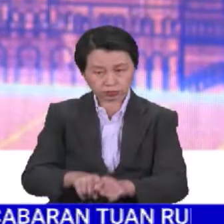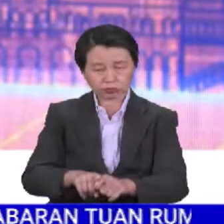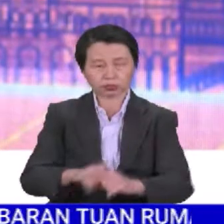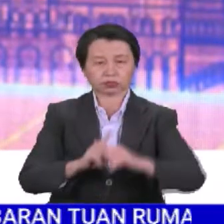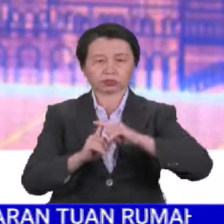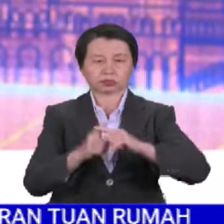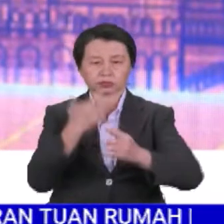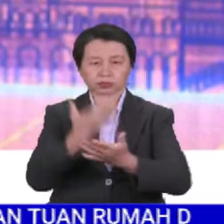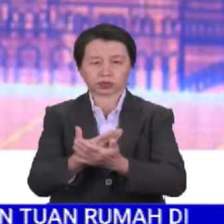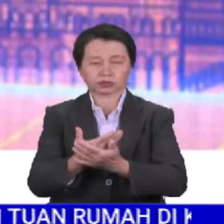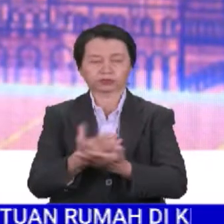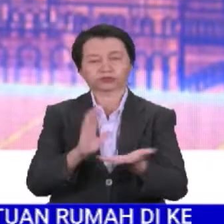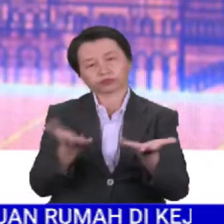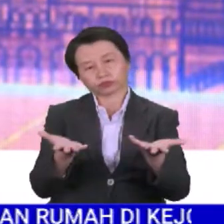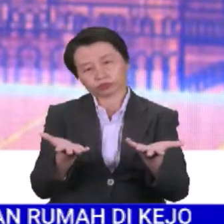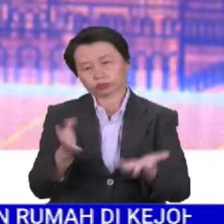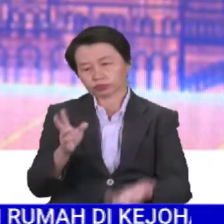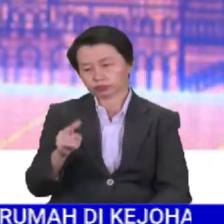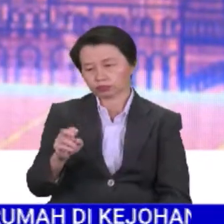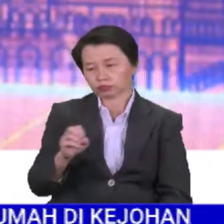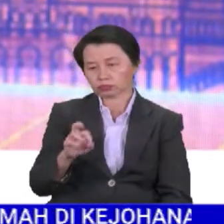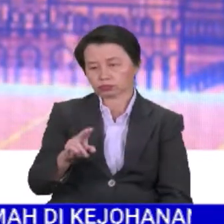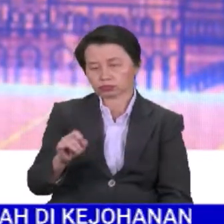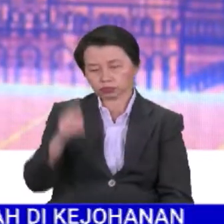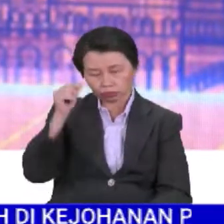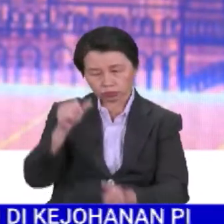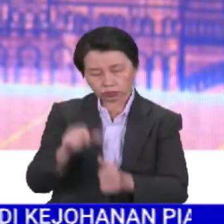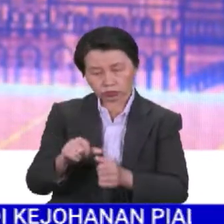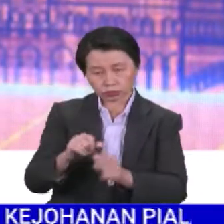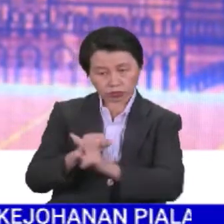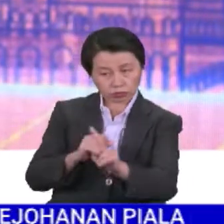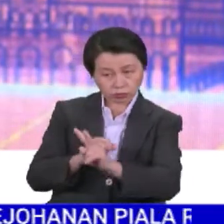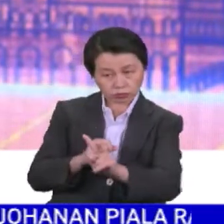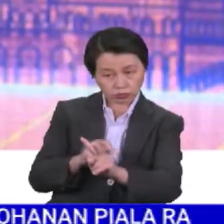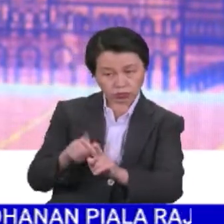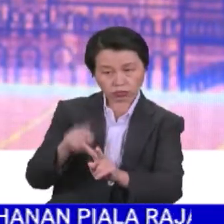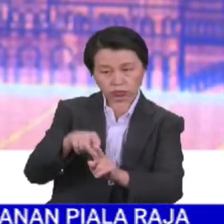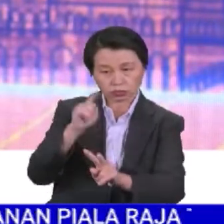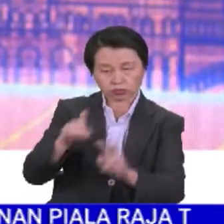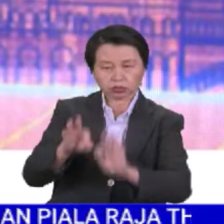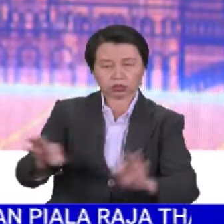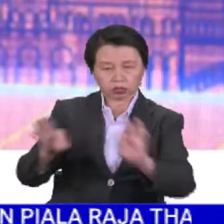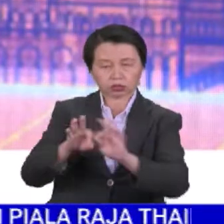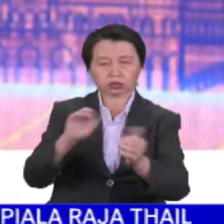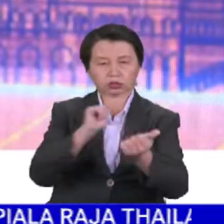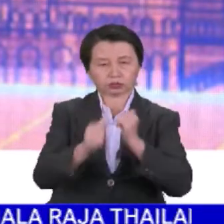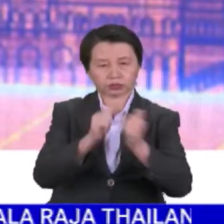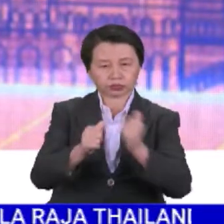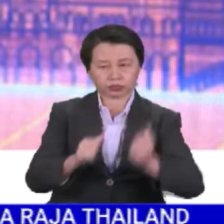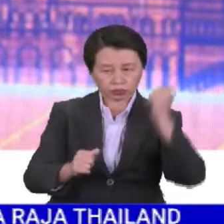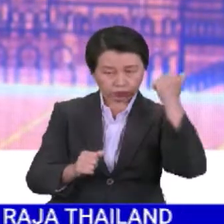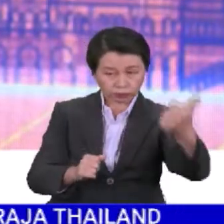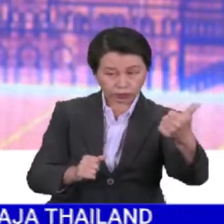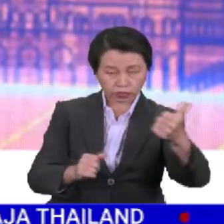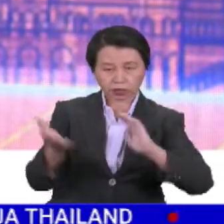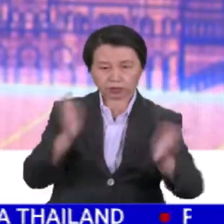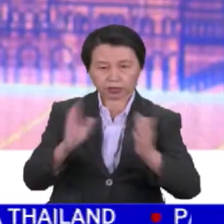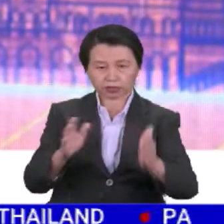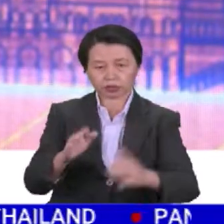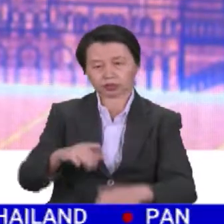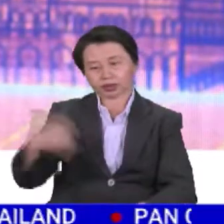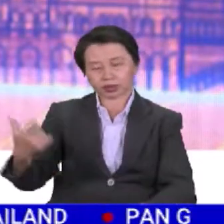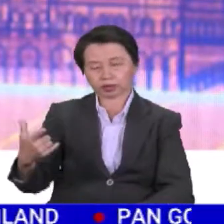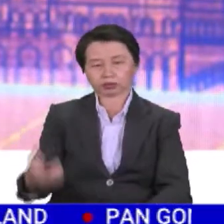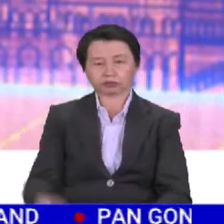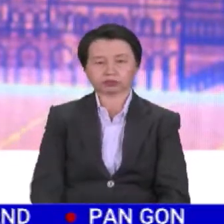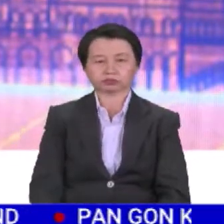yang positif sebuah itu beliau menyatakan kedua NTT tersebut harus meletakkan kepentingan Sukandi depan berbanding perkara